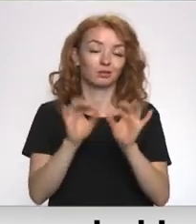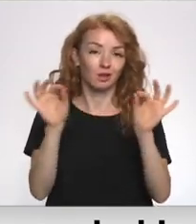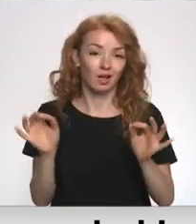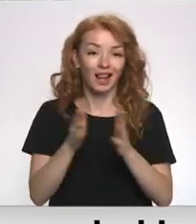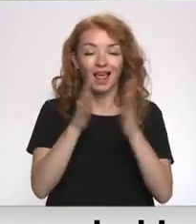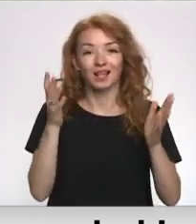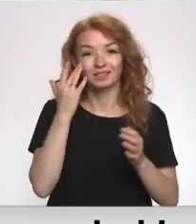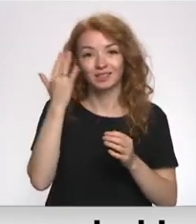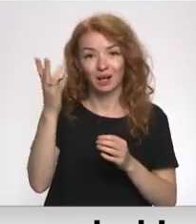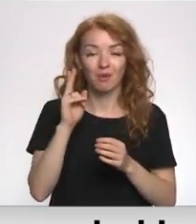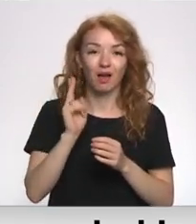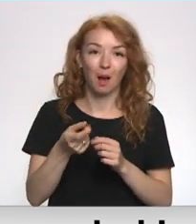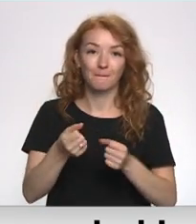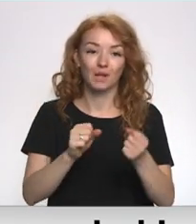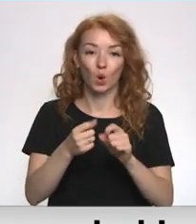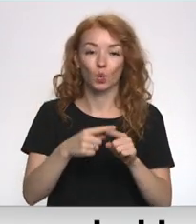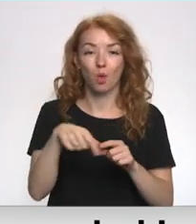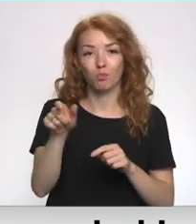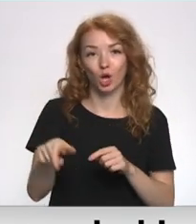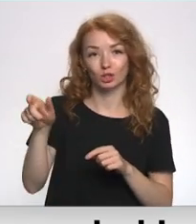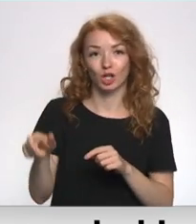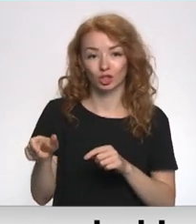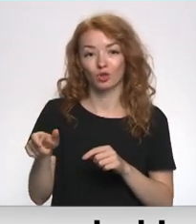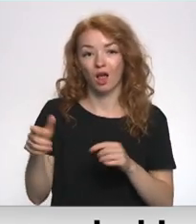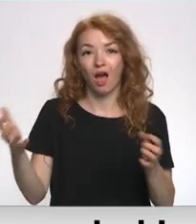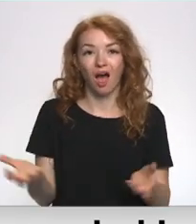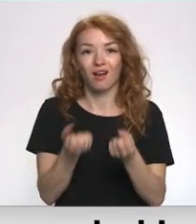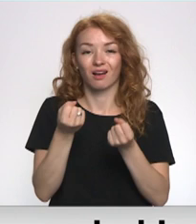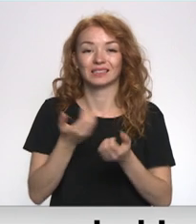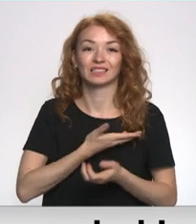kā varējušās lidmašīnas pilotu un pasažierus izdosies